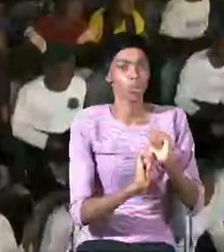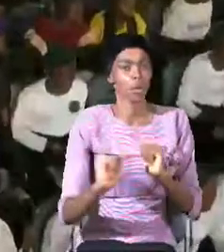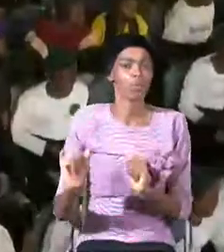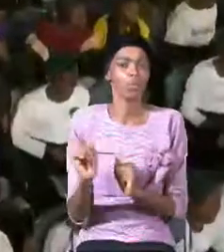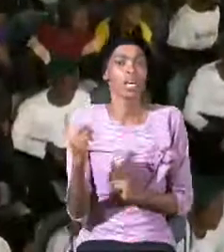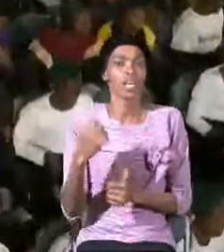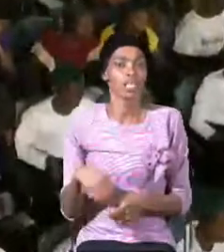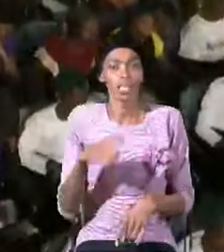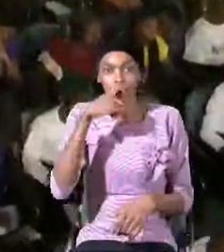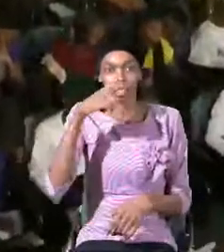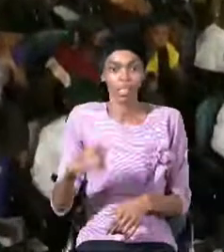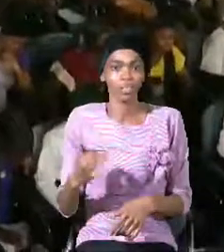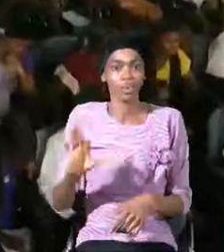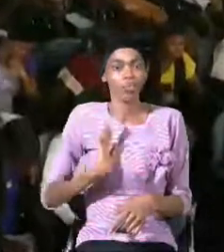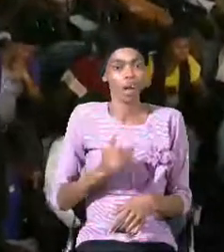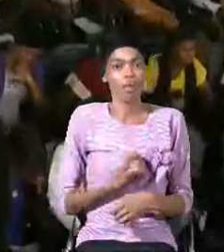Créateur.